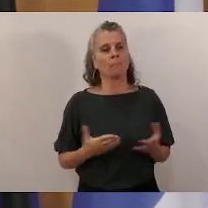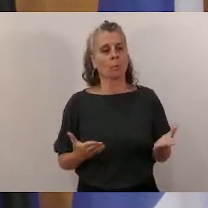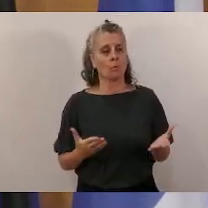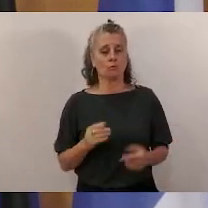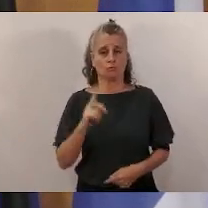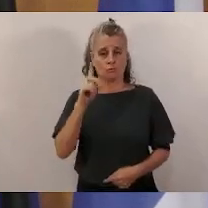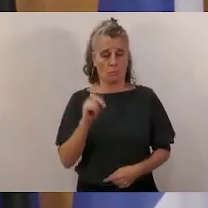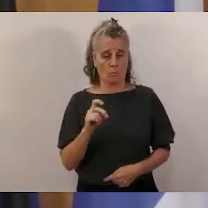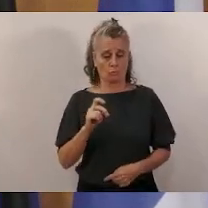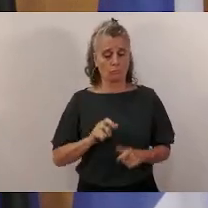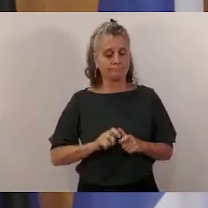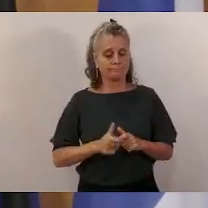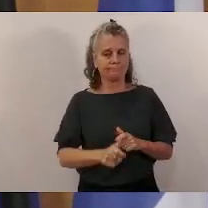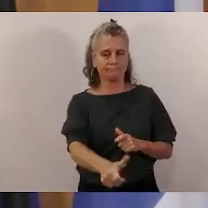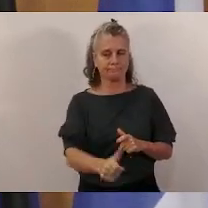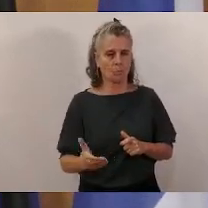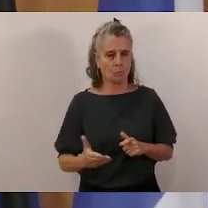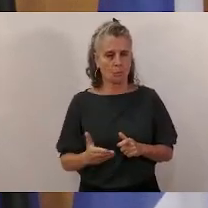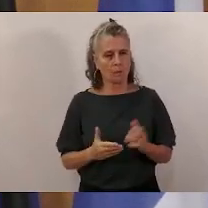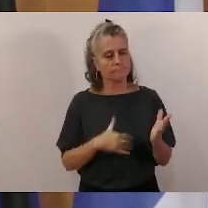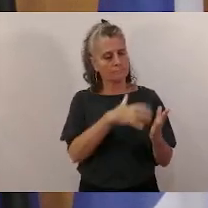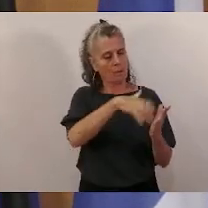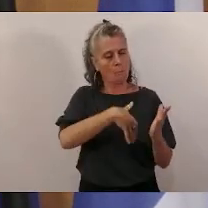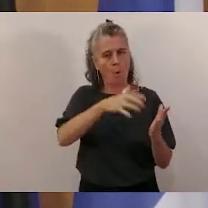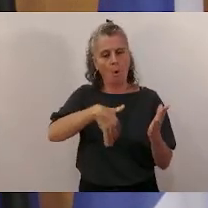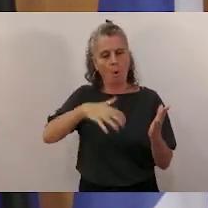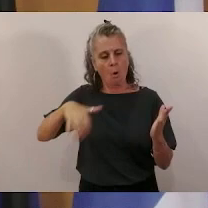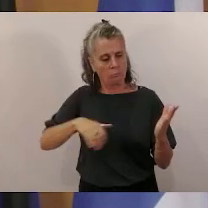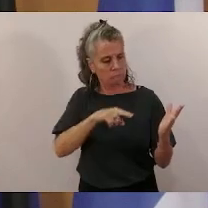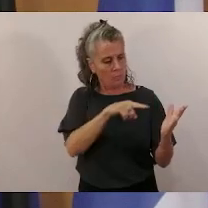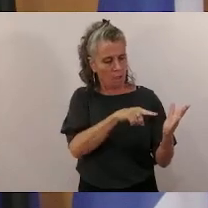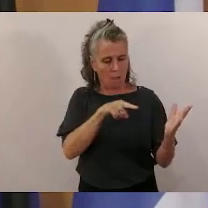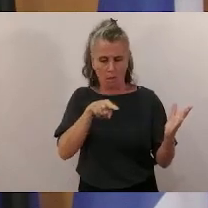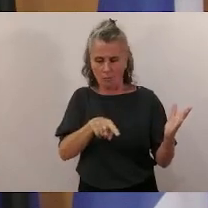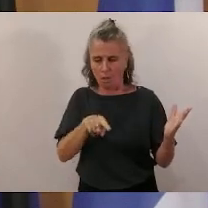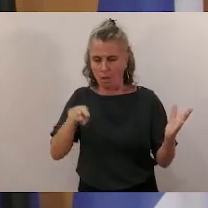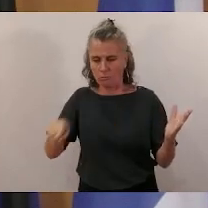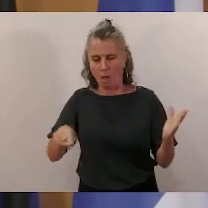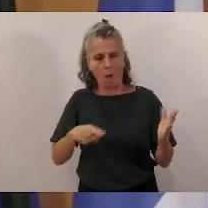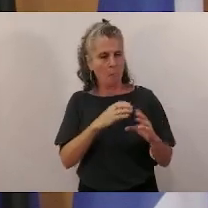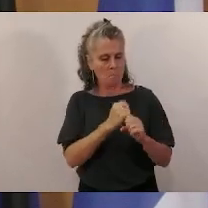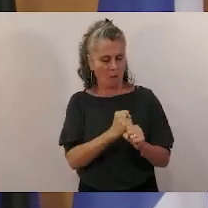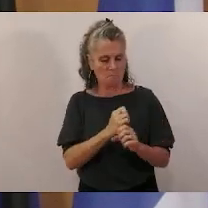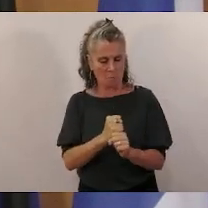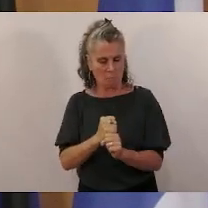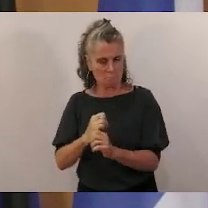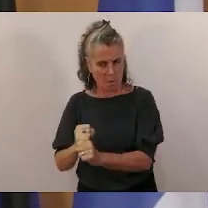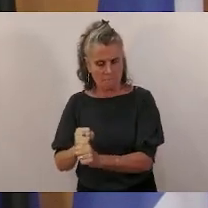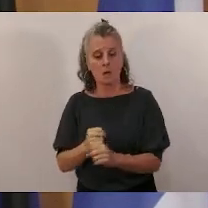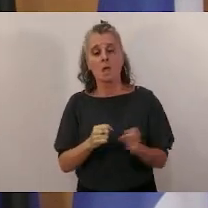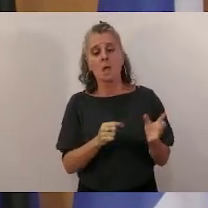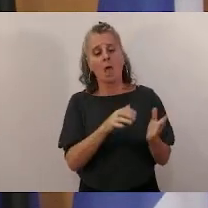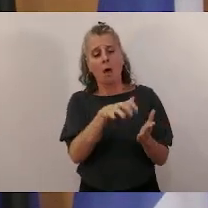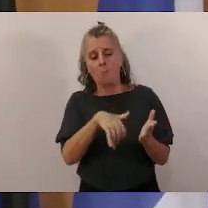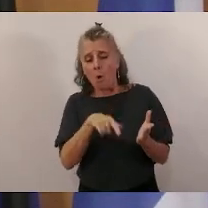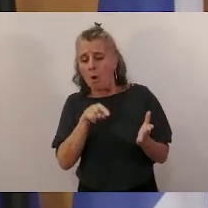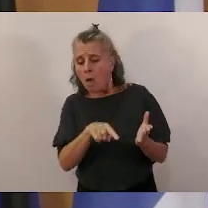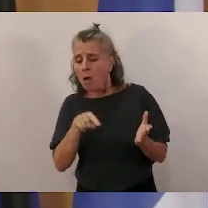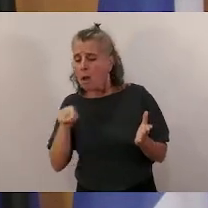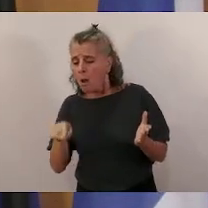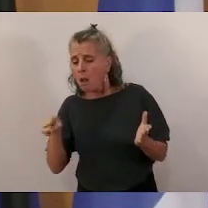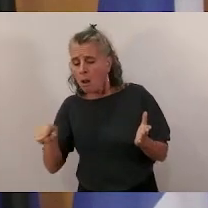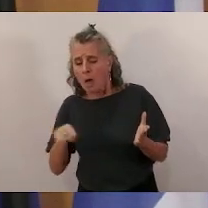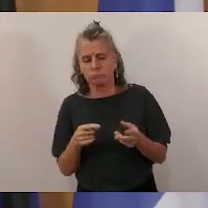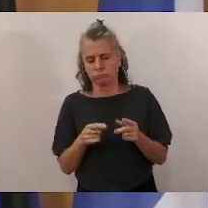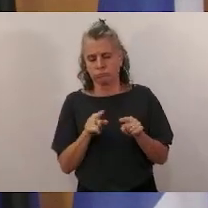procéder de la manière suivante. Il y a certains rapports sur lesquels on ira assez vite et d'autres sur lesquels on développera certains points.